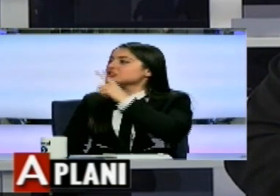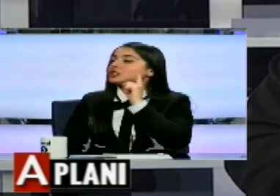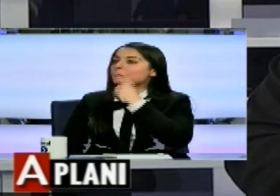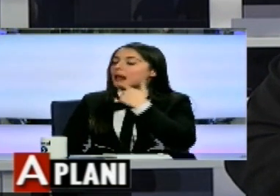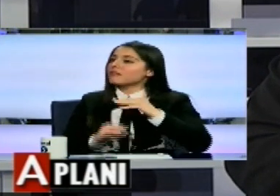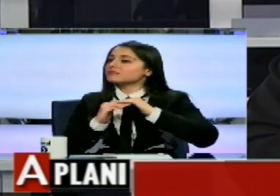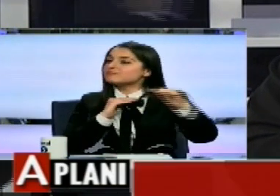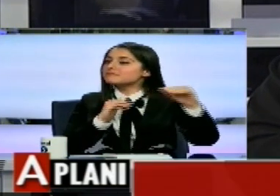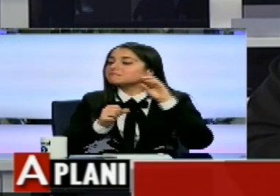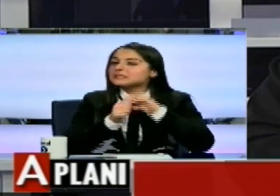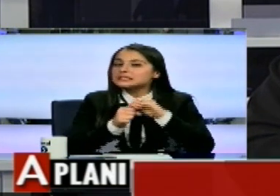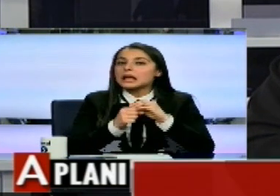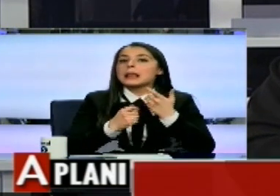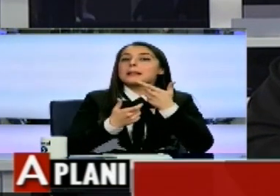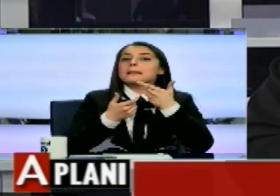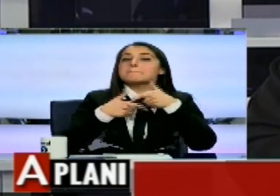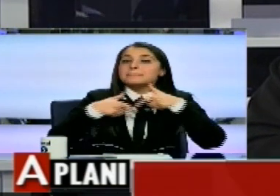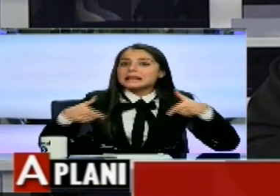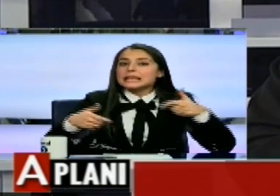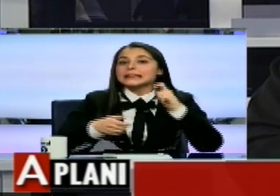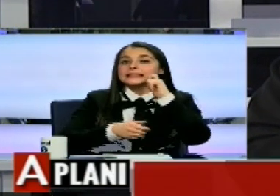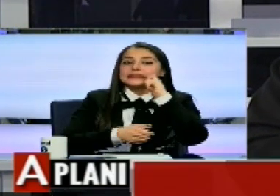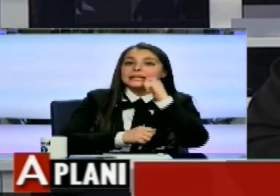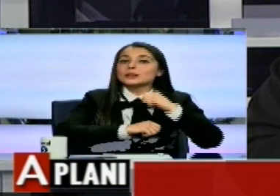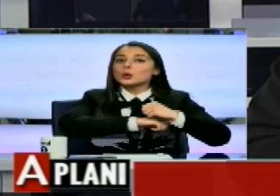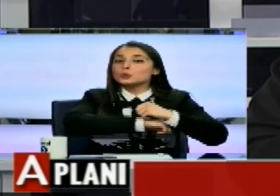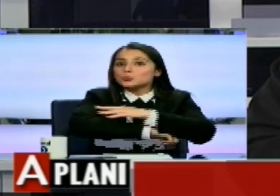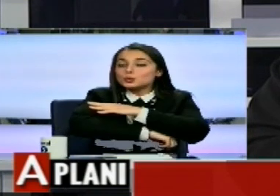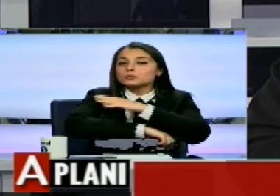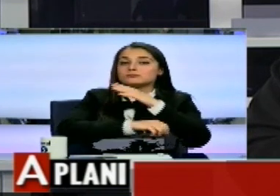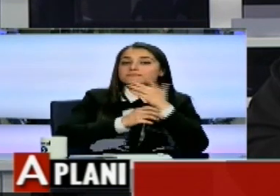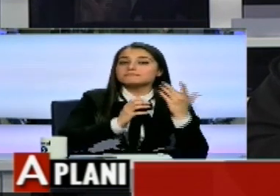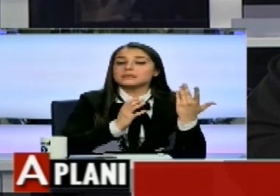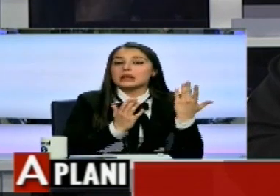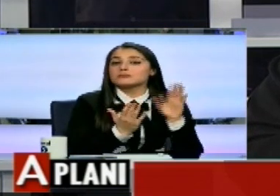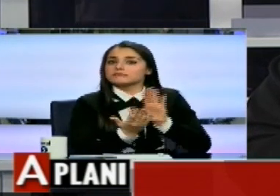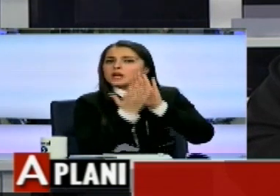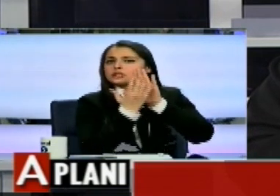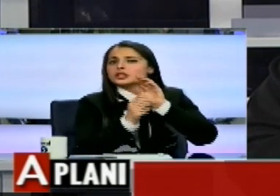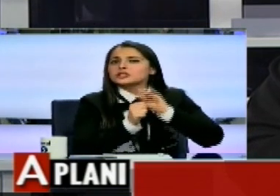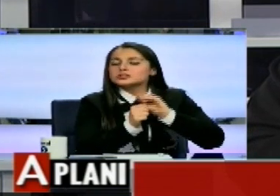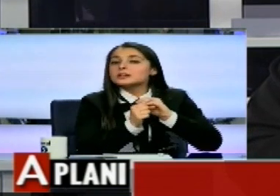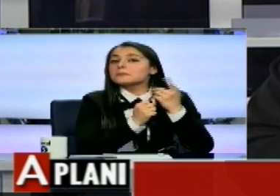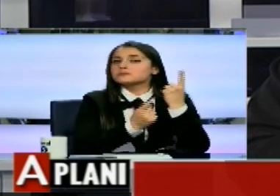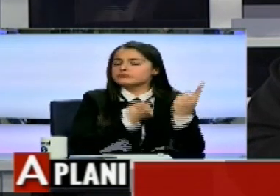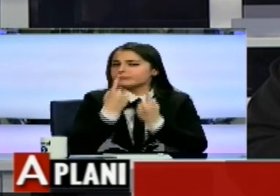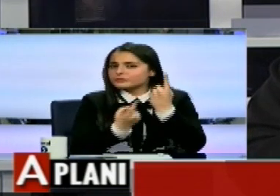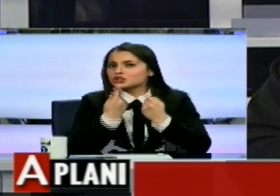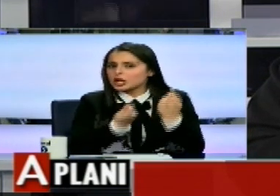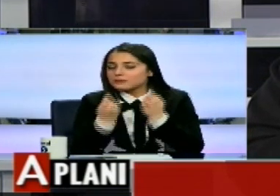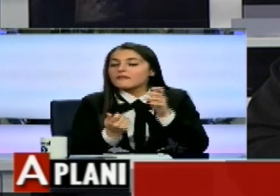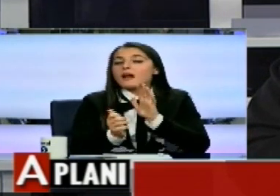engelli vatandaşlarımızın milli ve dini duygularını da ön plana çıkaracak bir takım çalışmalar hazırlamıştı